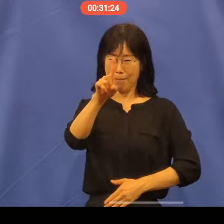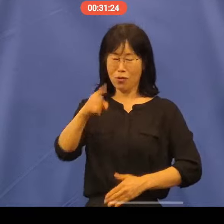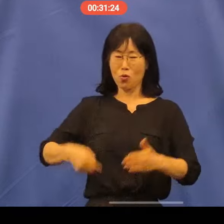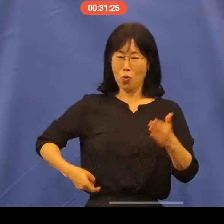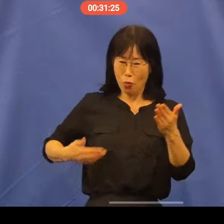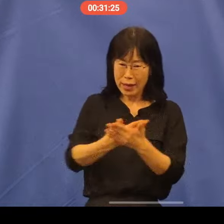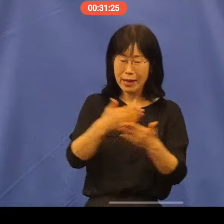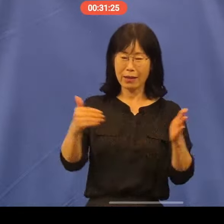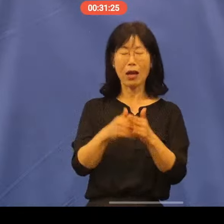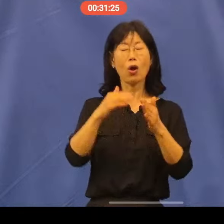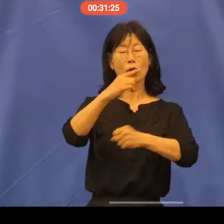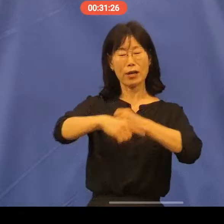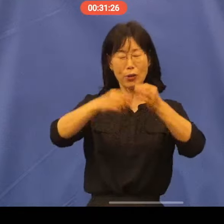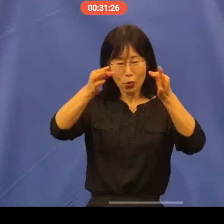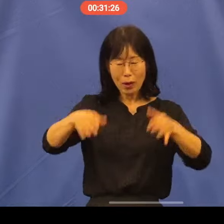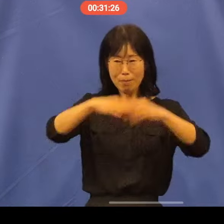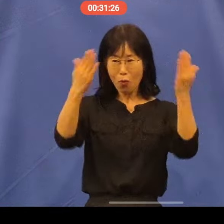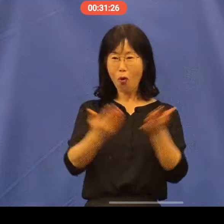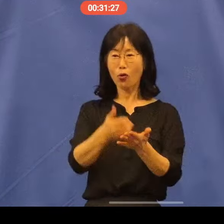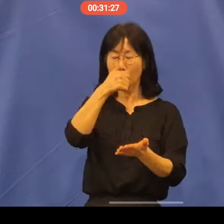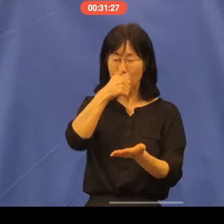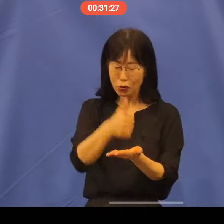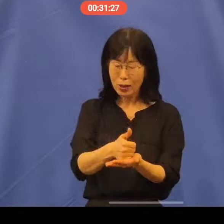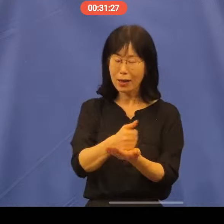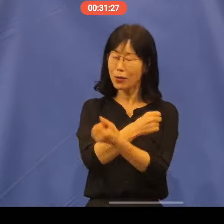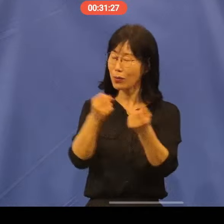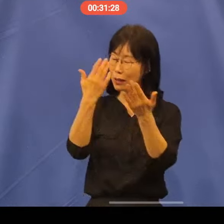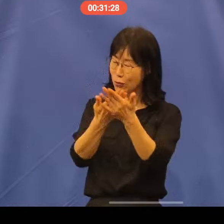지은 모든 죄를.